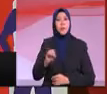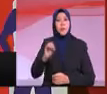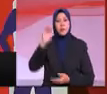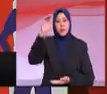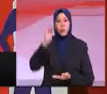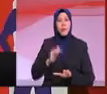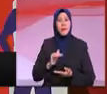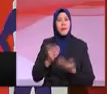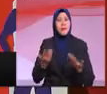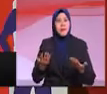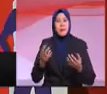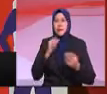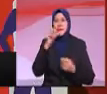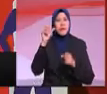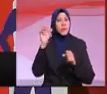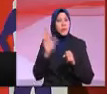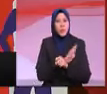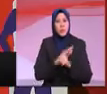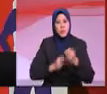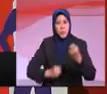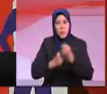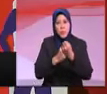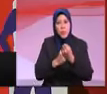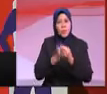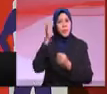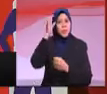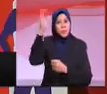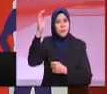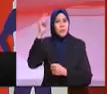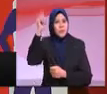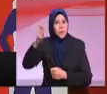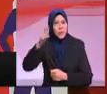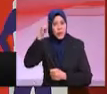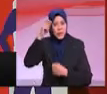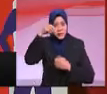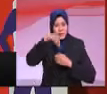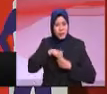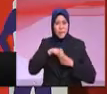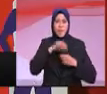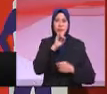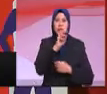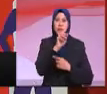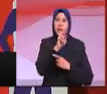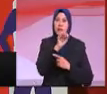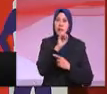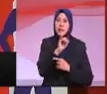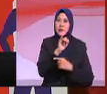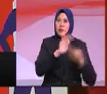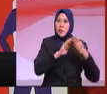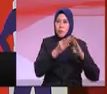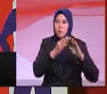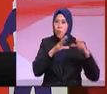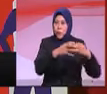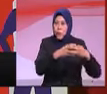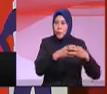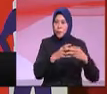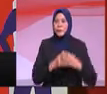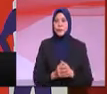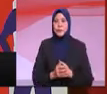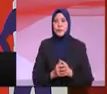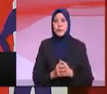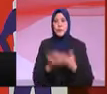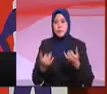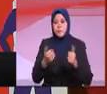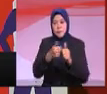untuk menyokong konsep ataupun teori imuniti kelompok. Dan kita menggunakan pakai pencegahan